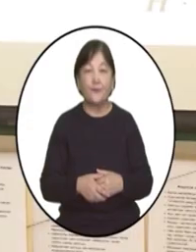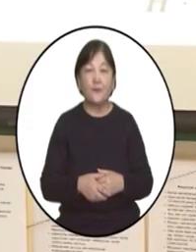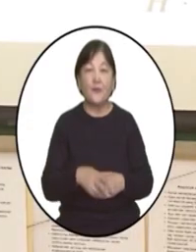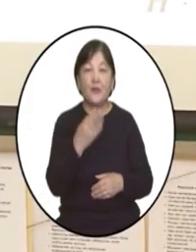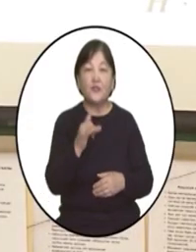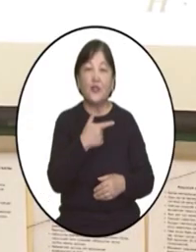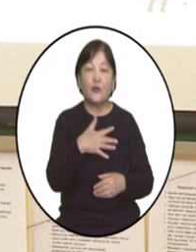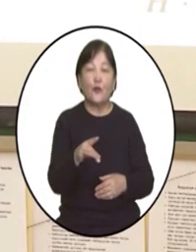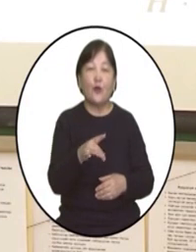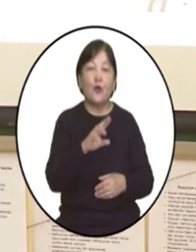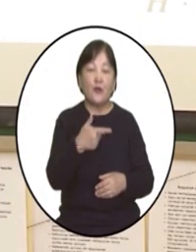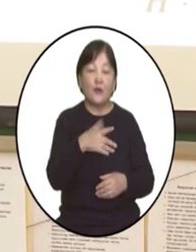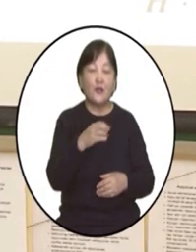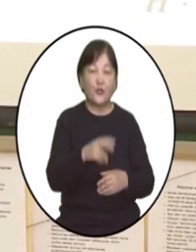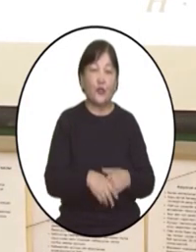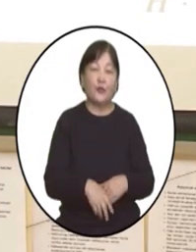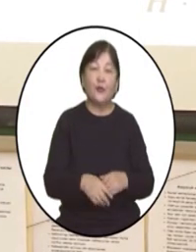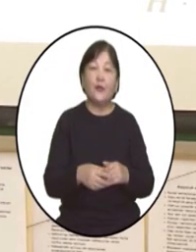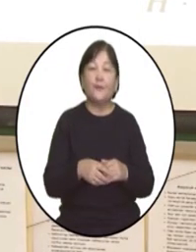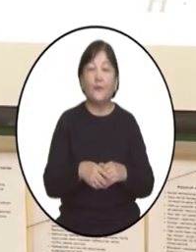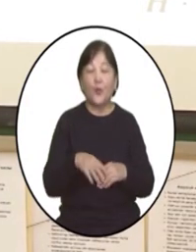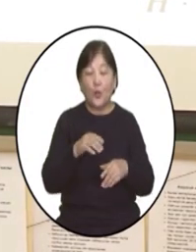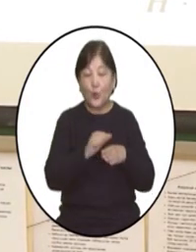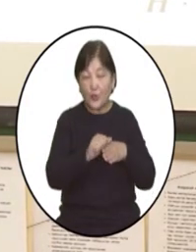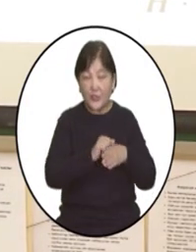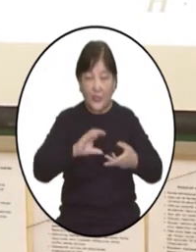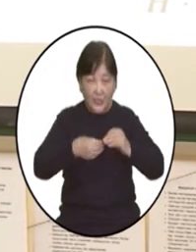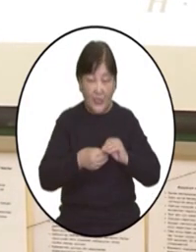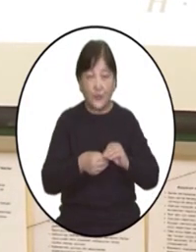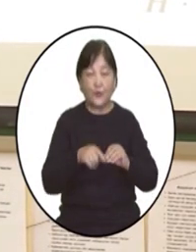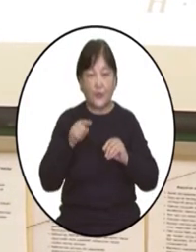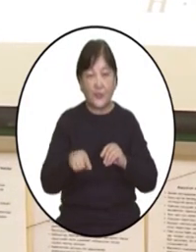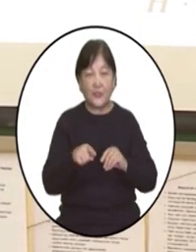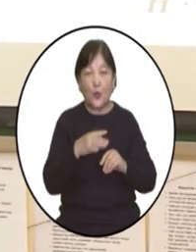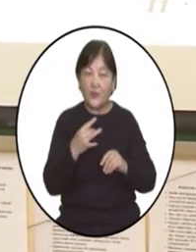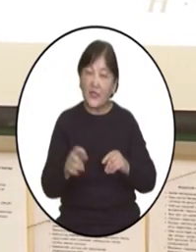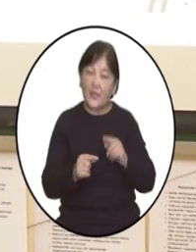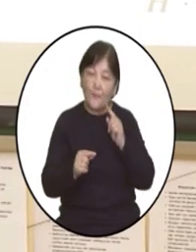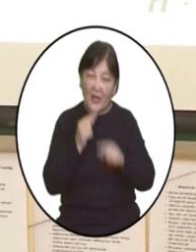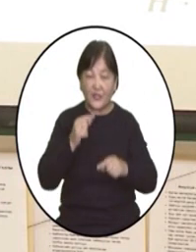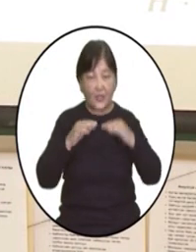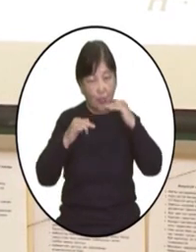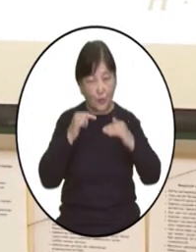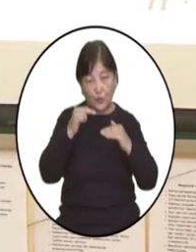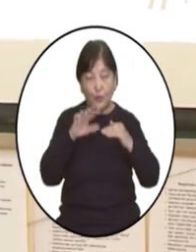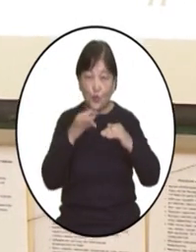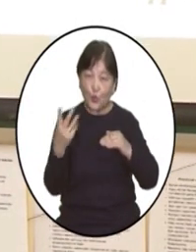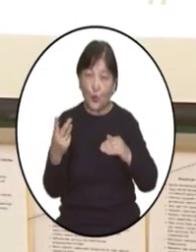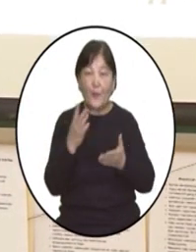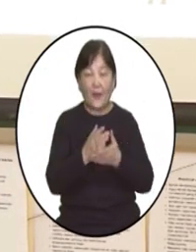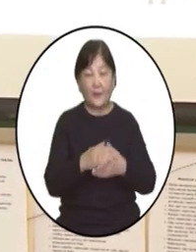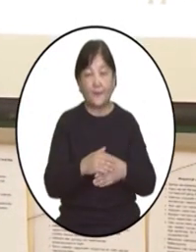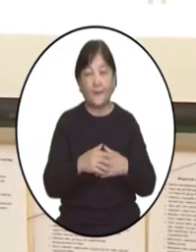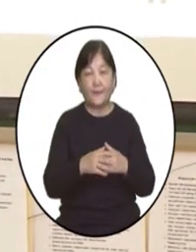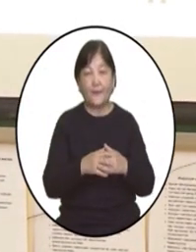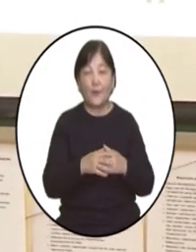Циклогексаны мас нь 82 байдаг. Энд туршилтын үр дүнгээр хийж байгаа учраас туршилтанд бага зэрэг зарим циклогексан маань уурьшаагүй